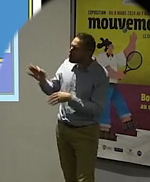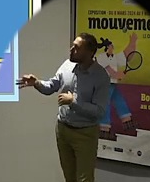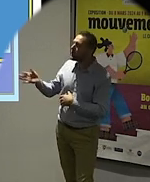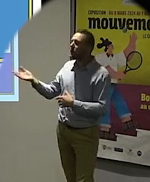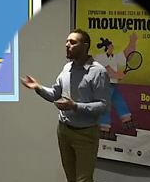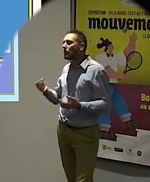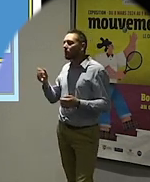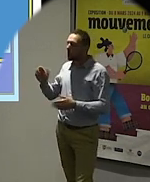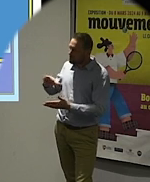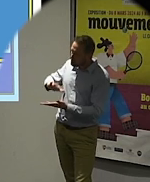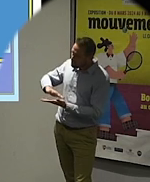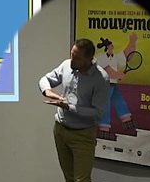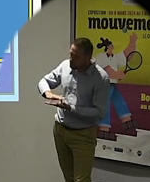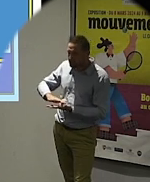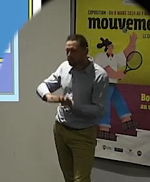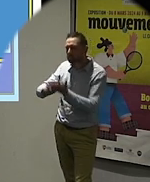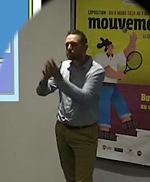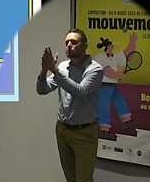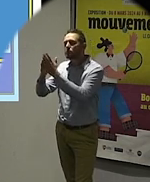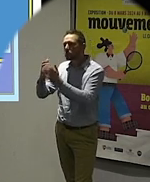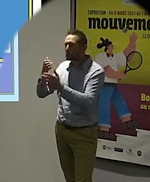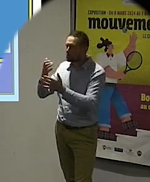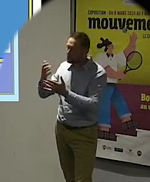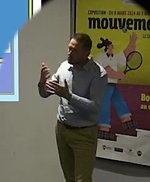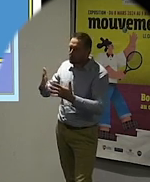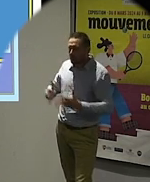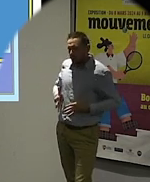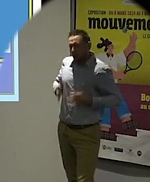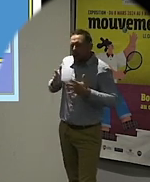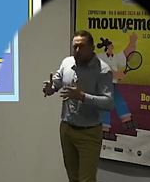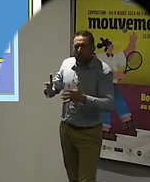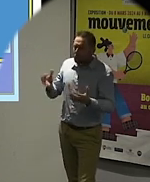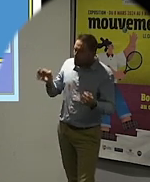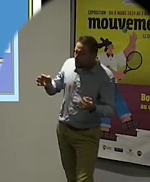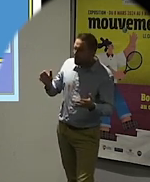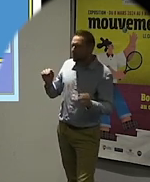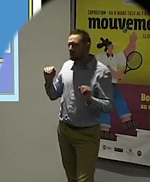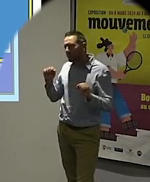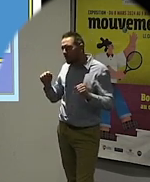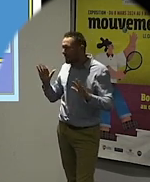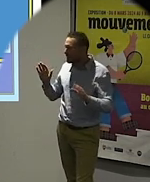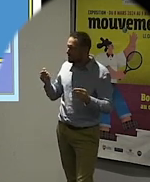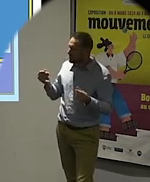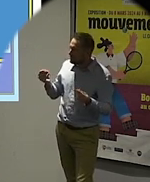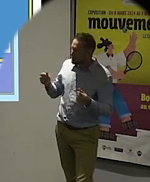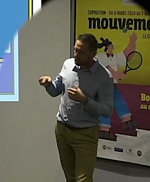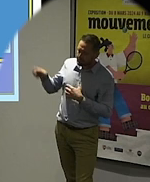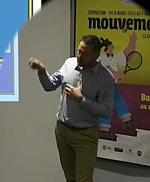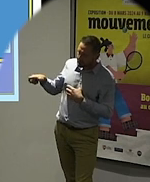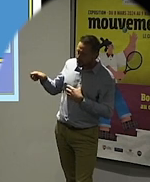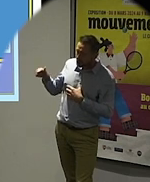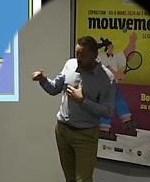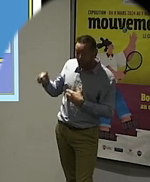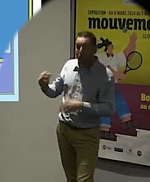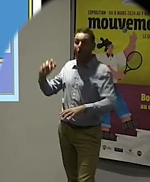bout de plusieurs années. Mais pour Thierry, c'est des choses beaucoup plus simples en fait, de la vie. C'est par exemple passer du temps